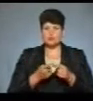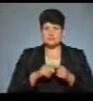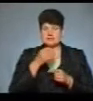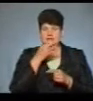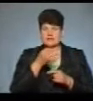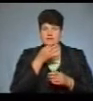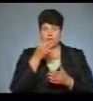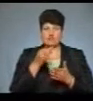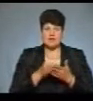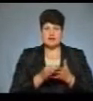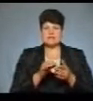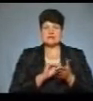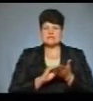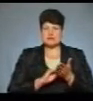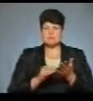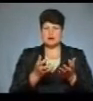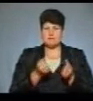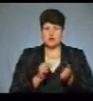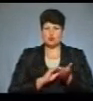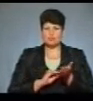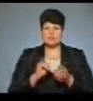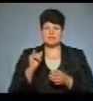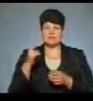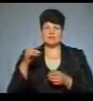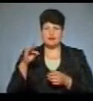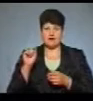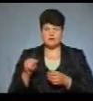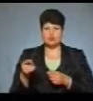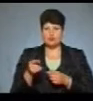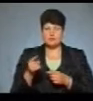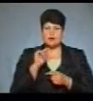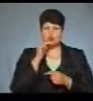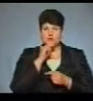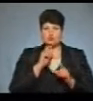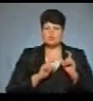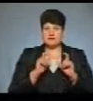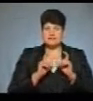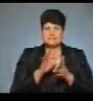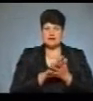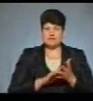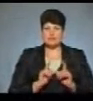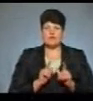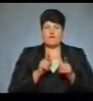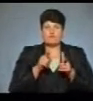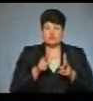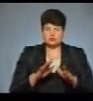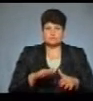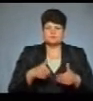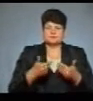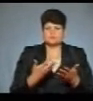відповідальний секретар приймальної комісії Ігор Драч. До Тернопільського економічного університету заяви на вступ до закладу внесли